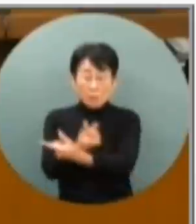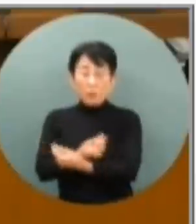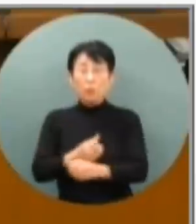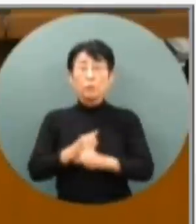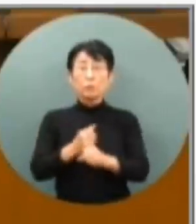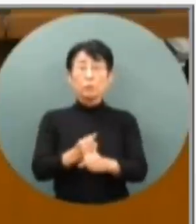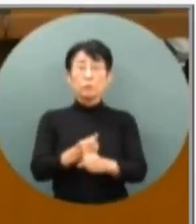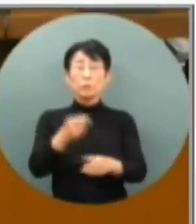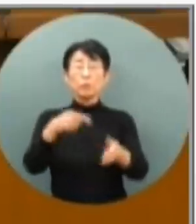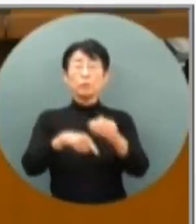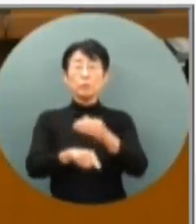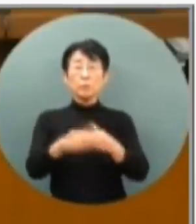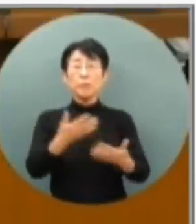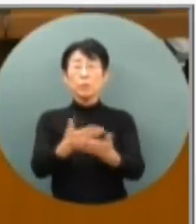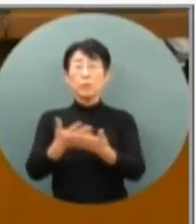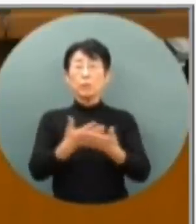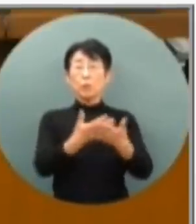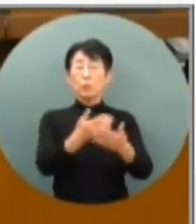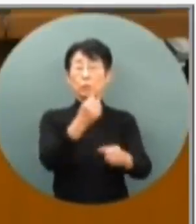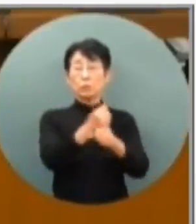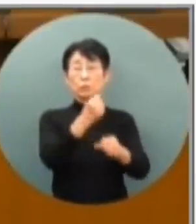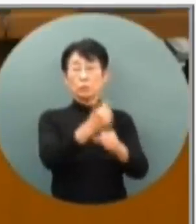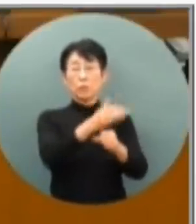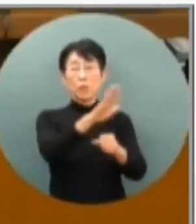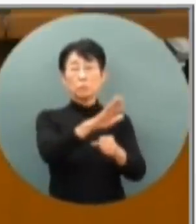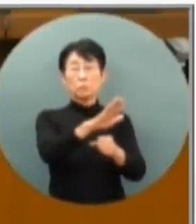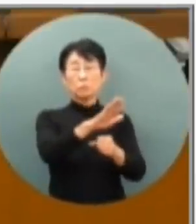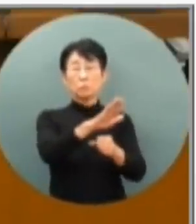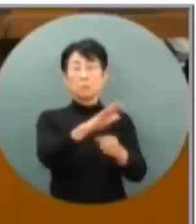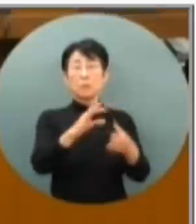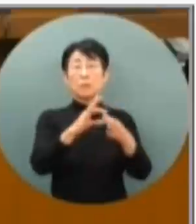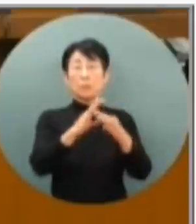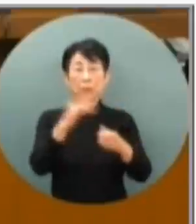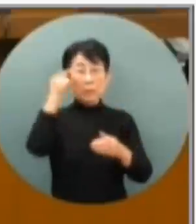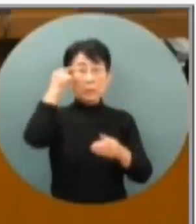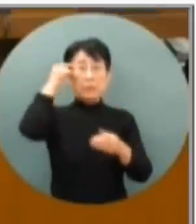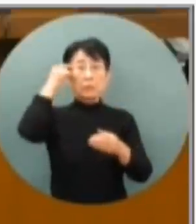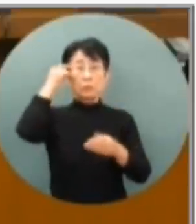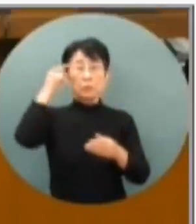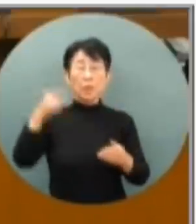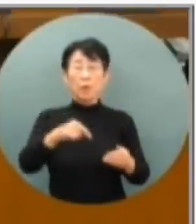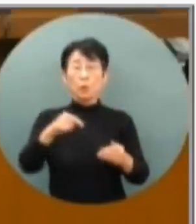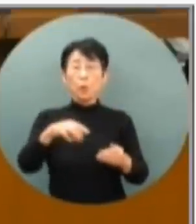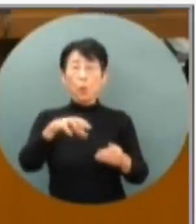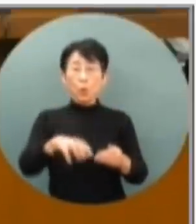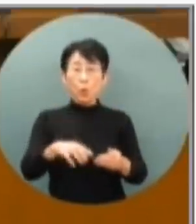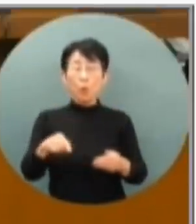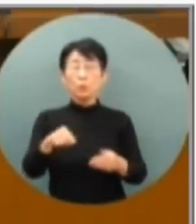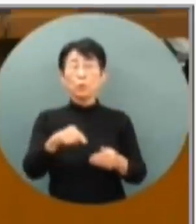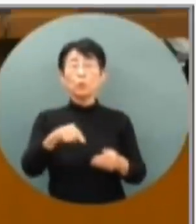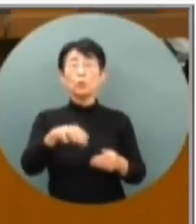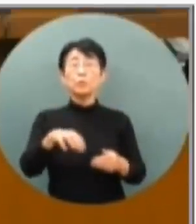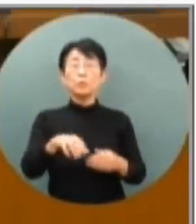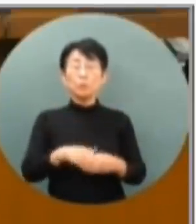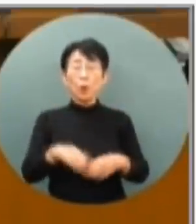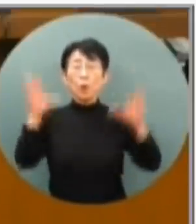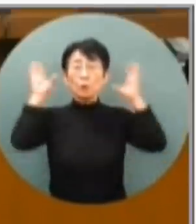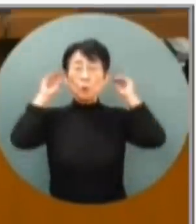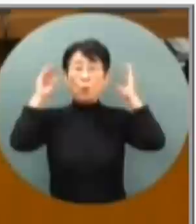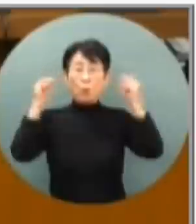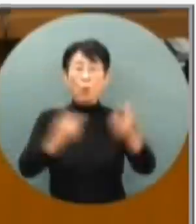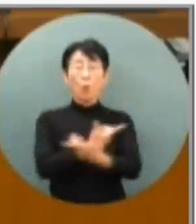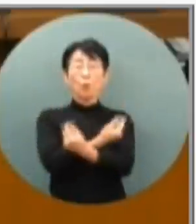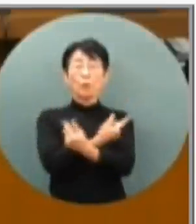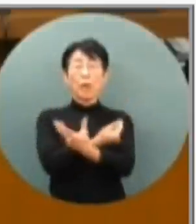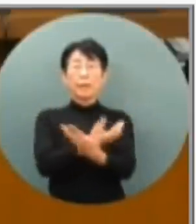つもりで作ってありますので、まあ、そういう能力を持ったところ、あるいは気がついたところでそういうものを情報をお互いに共有